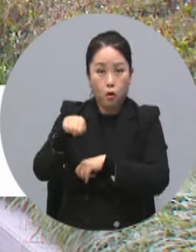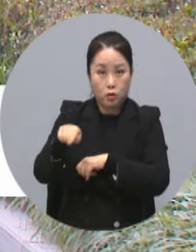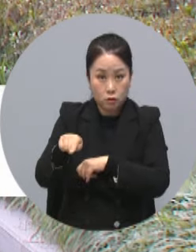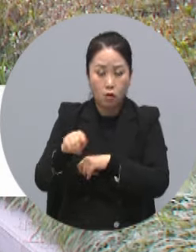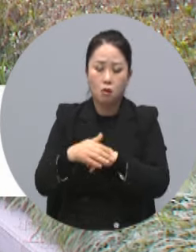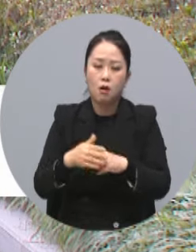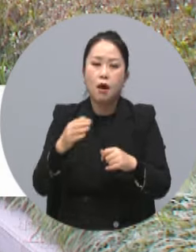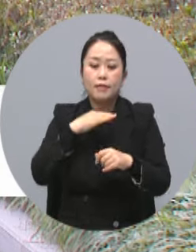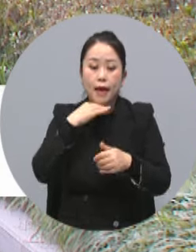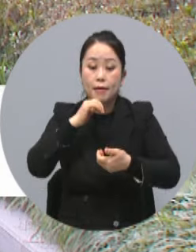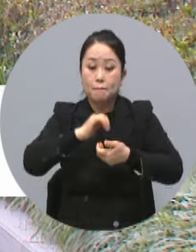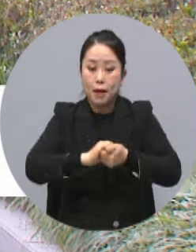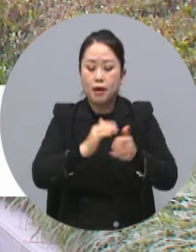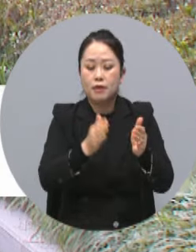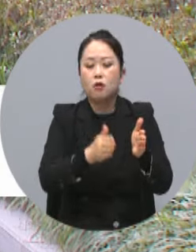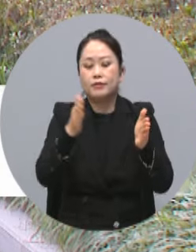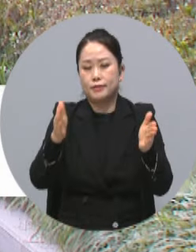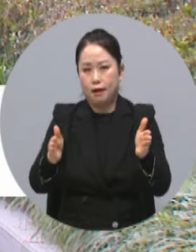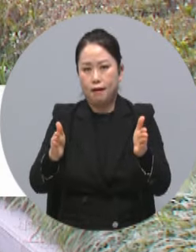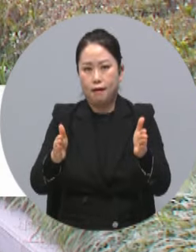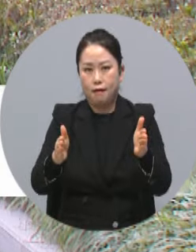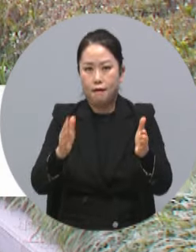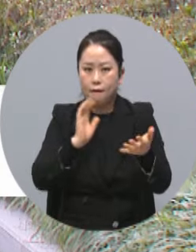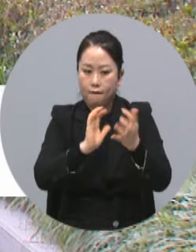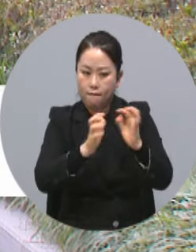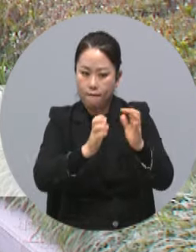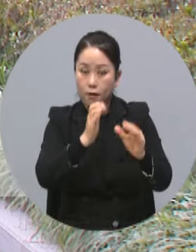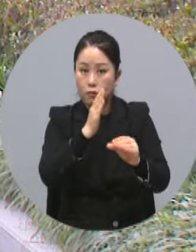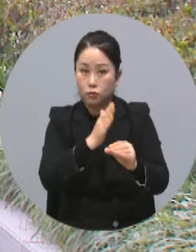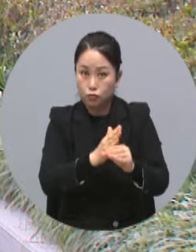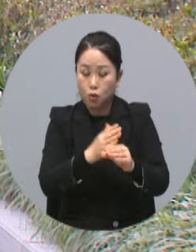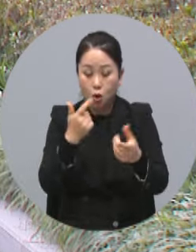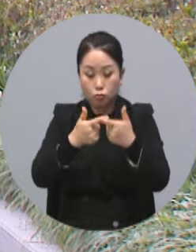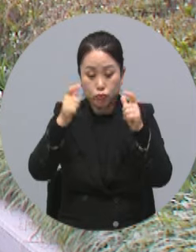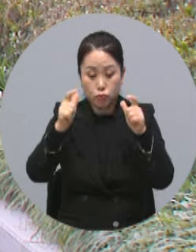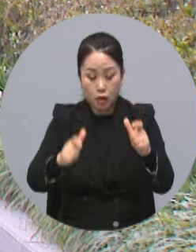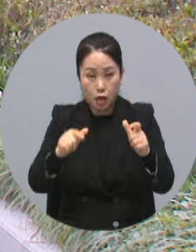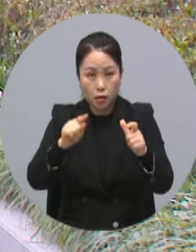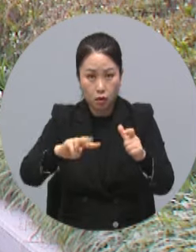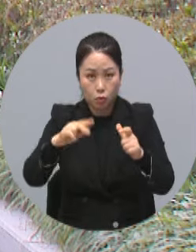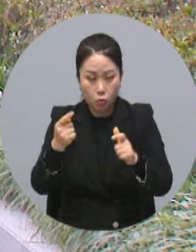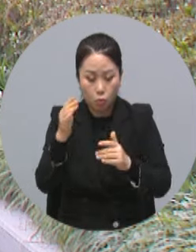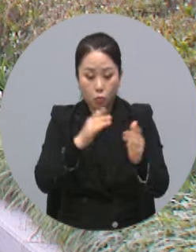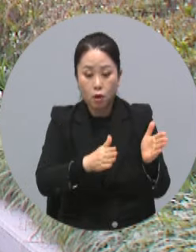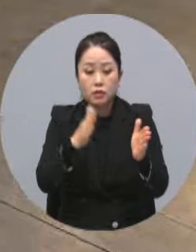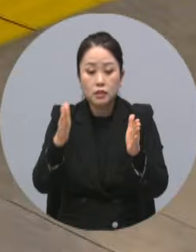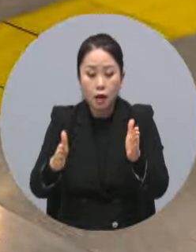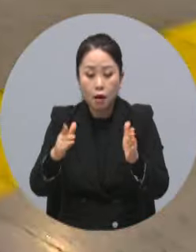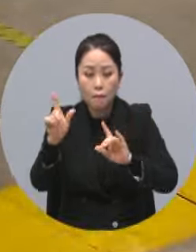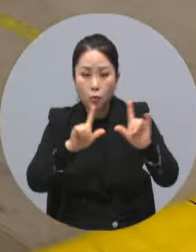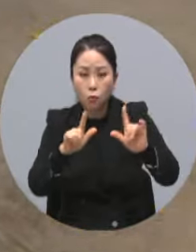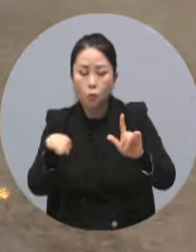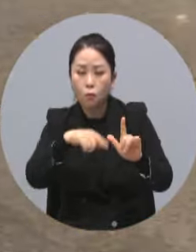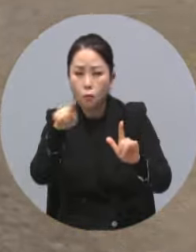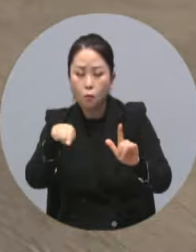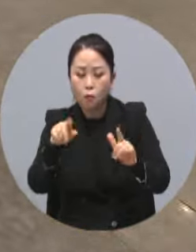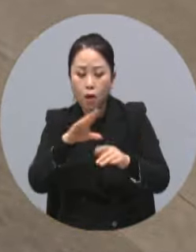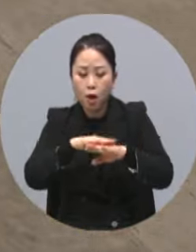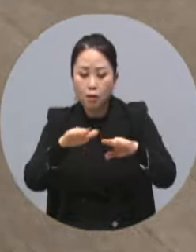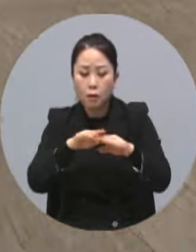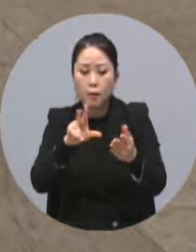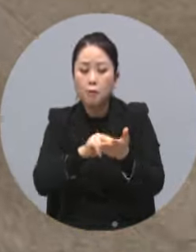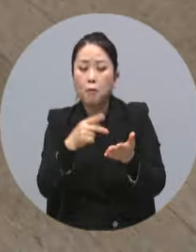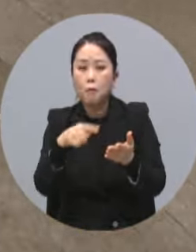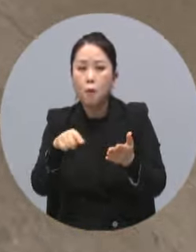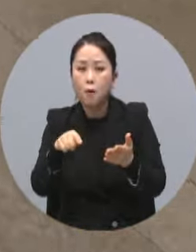부산의 정년 연장 논의는 현재 어떠한지 또 과제는 없는지 습니다 부산시청에서